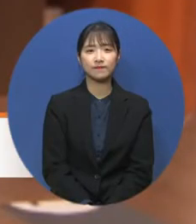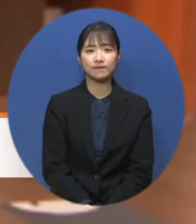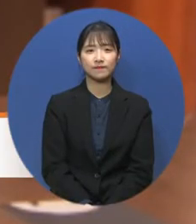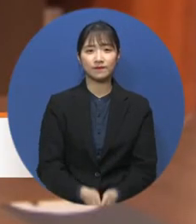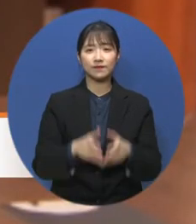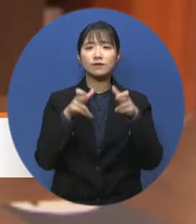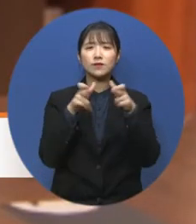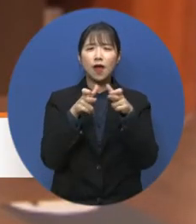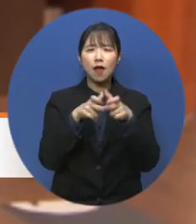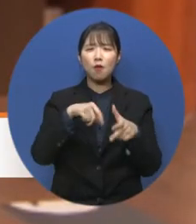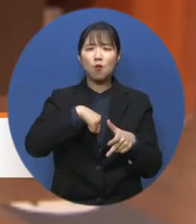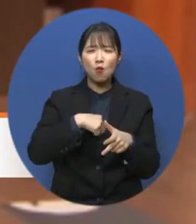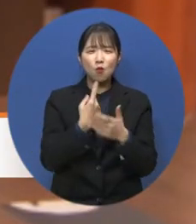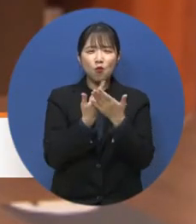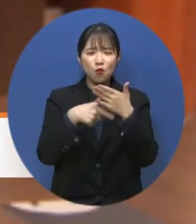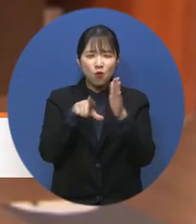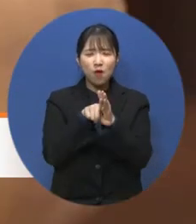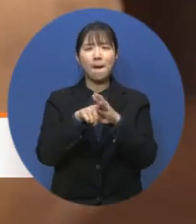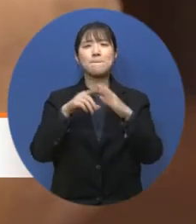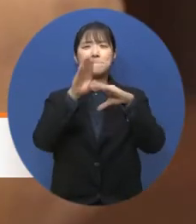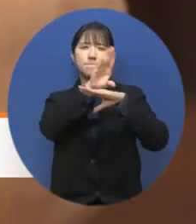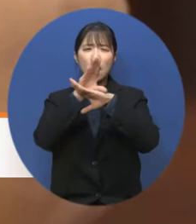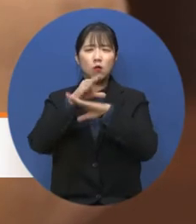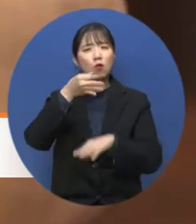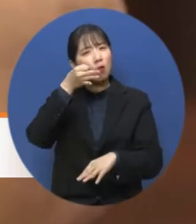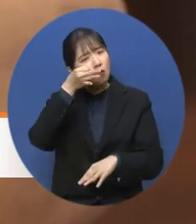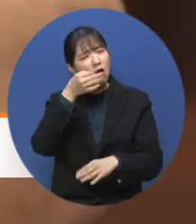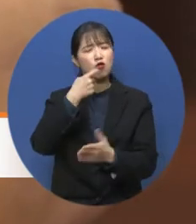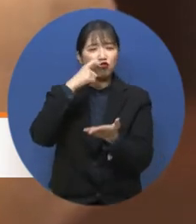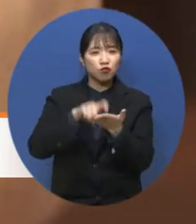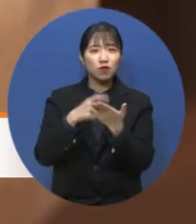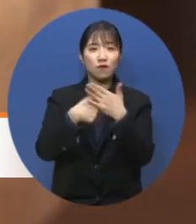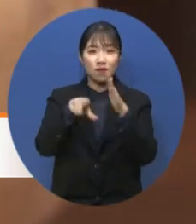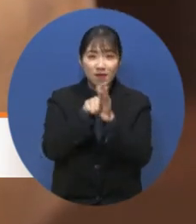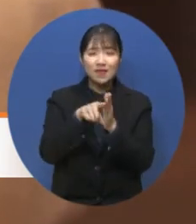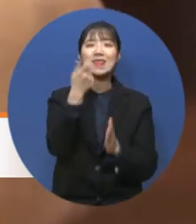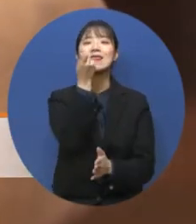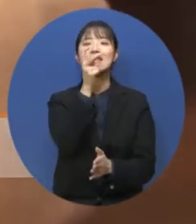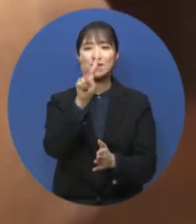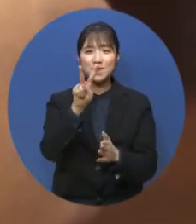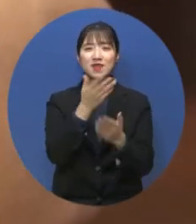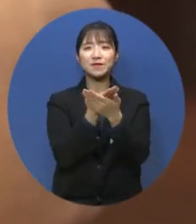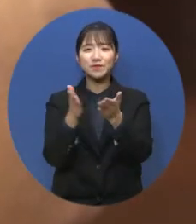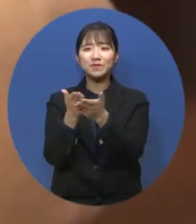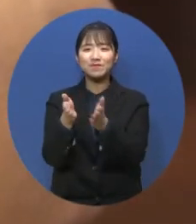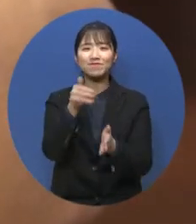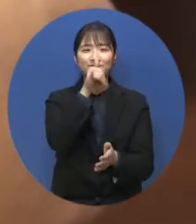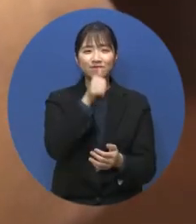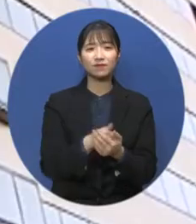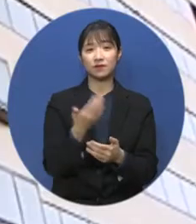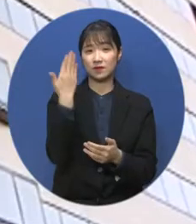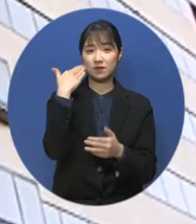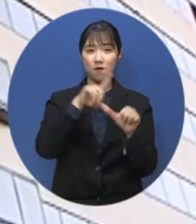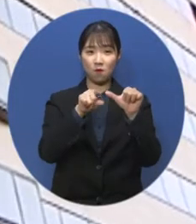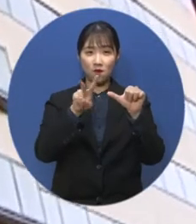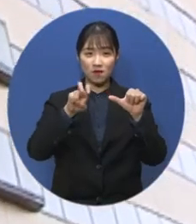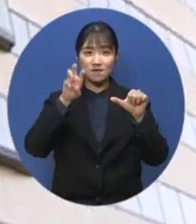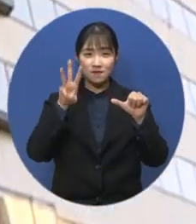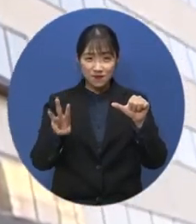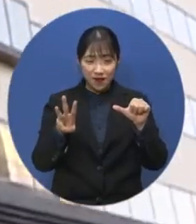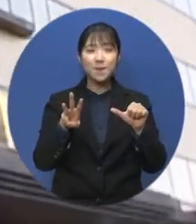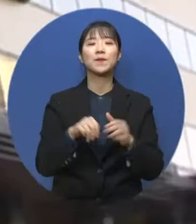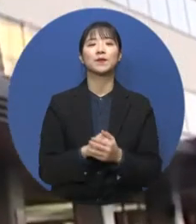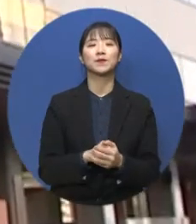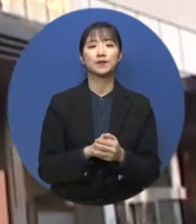장애인 당사자의 방송 접근권 향상을 위한 맞춤형 TV가 보급됩니다. 지난 23일